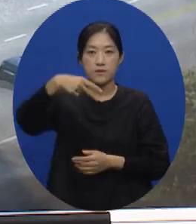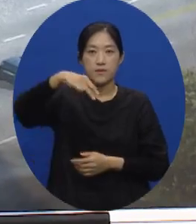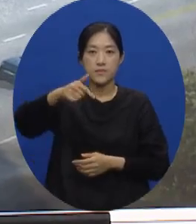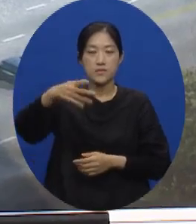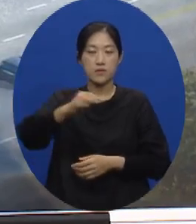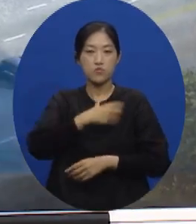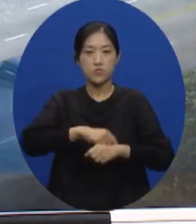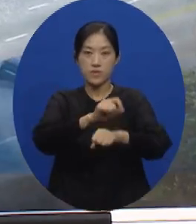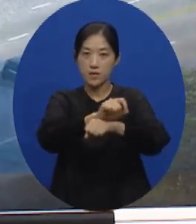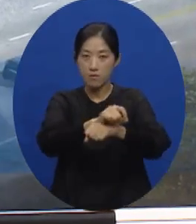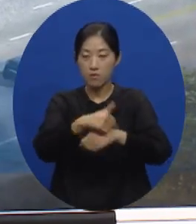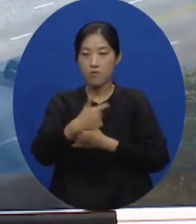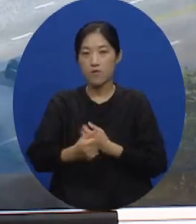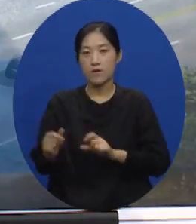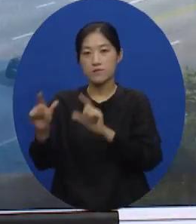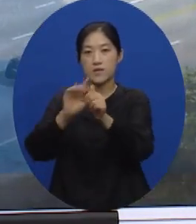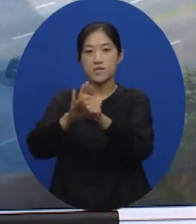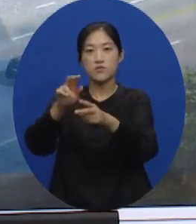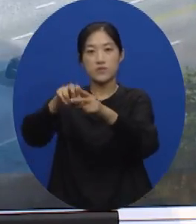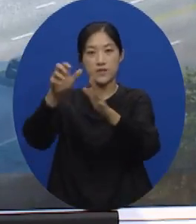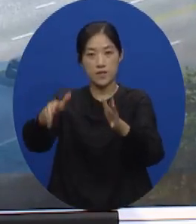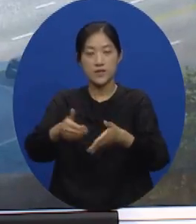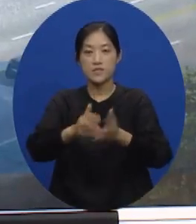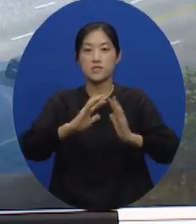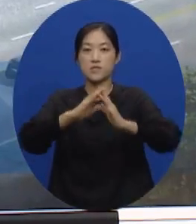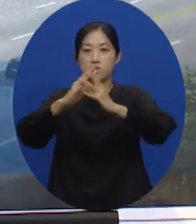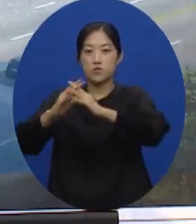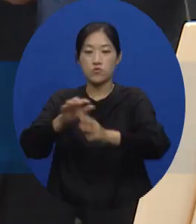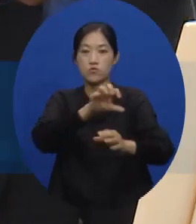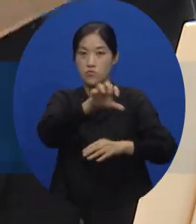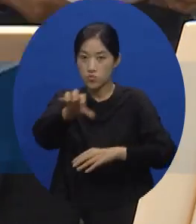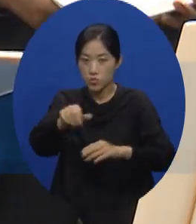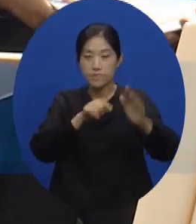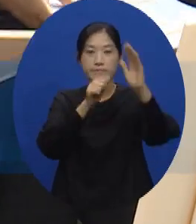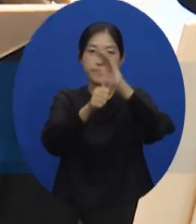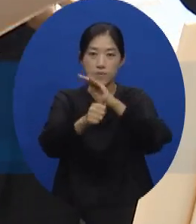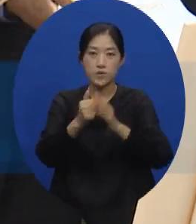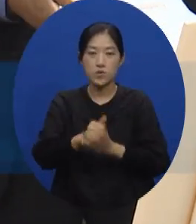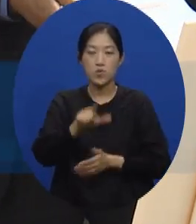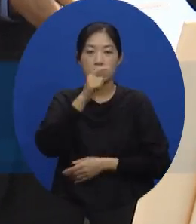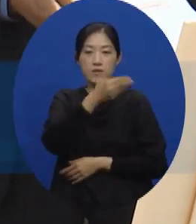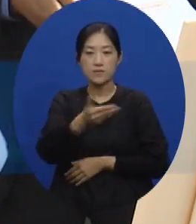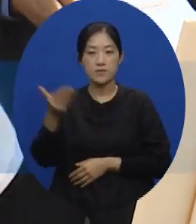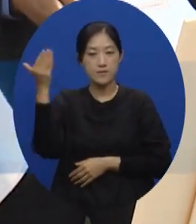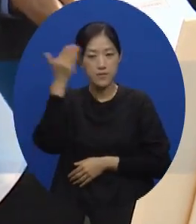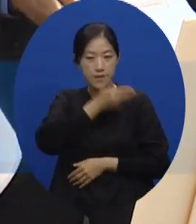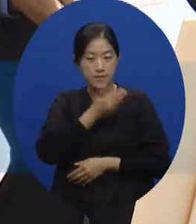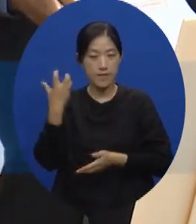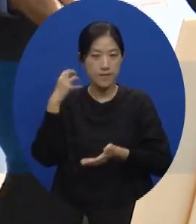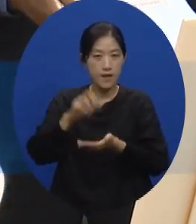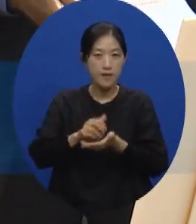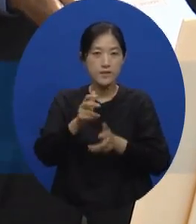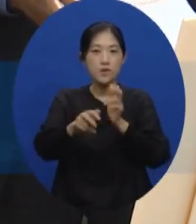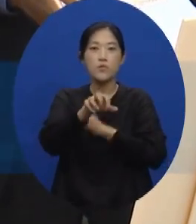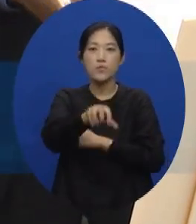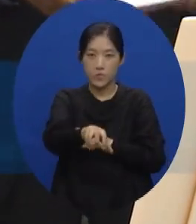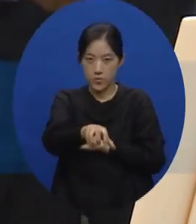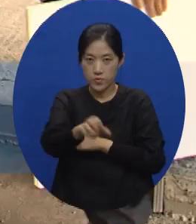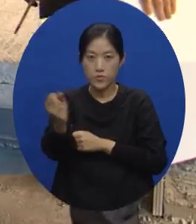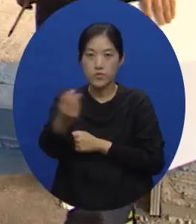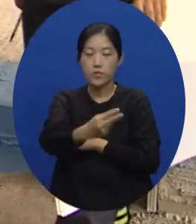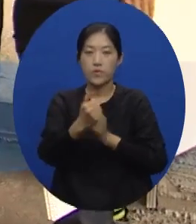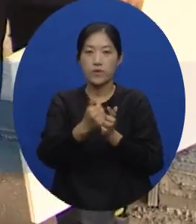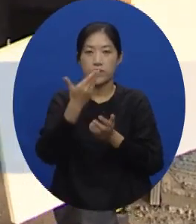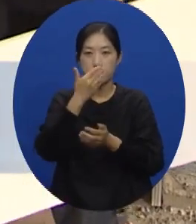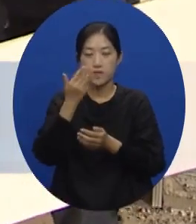신장동 주민센터와 건강생활지원센터가 건립되는 현장, 오산천 생태하천 보건사업 현장,